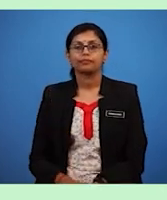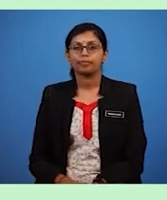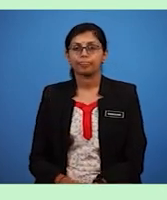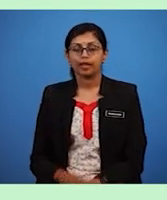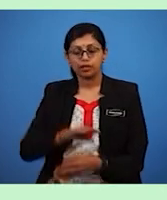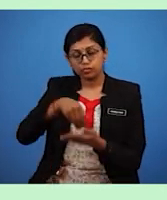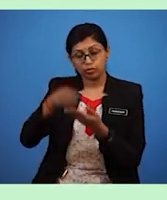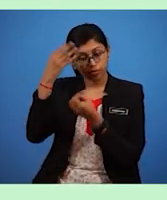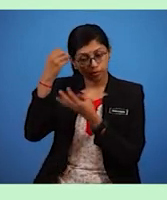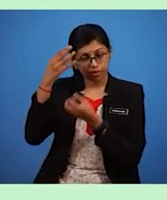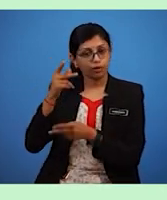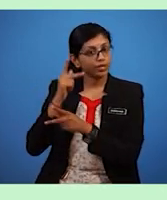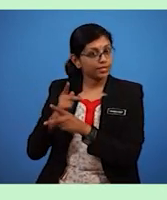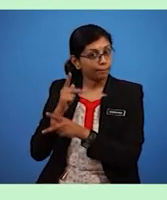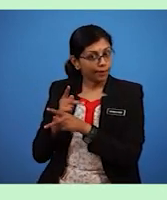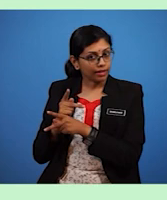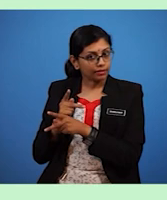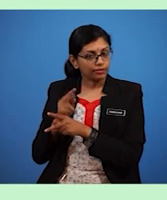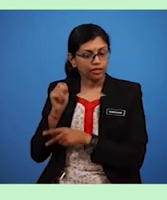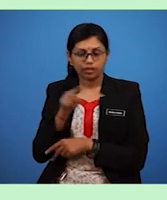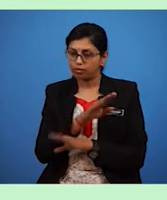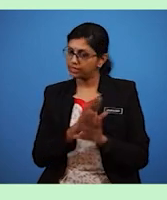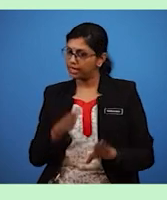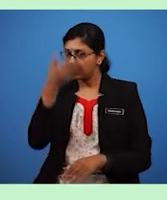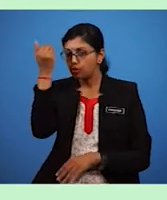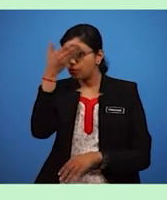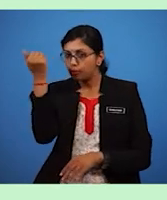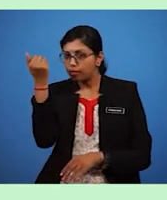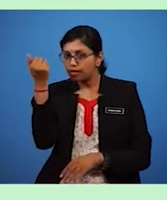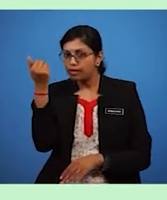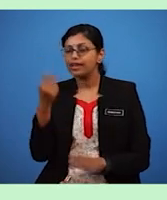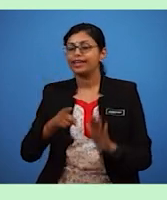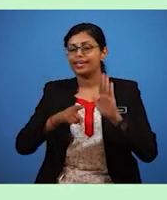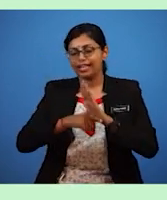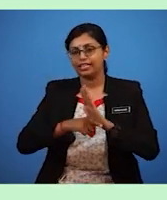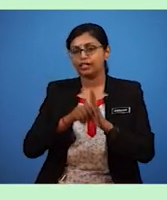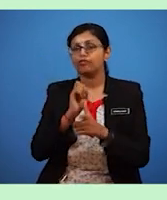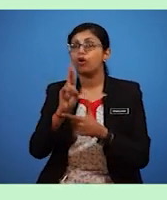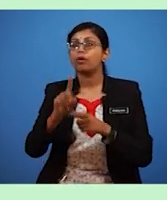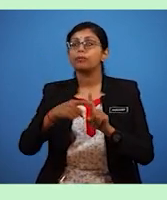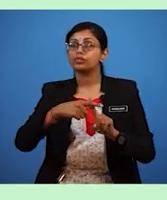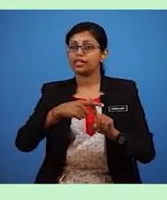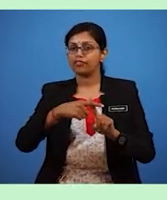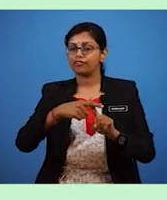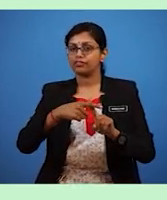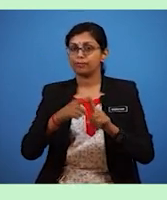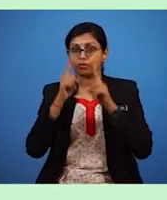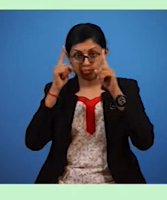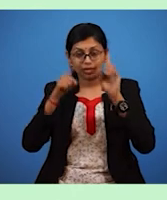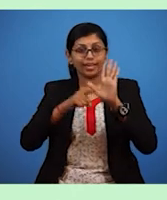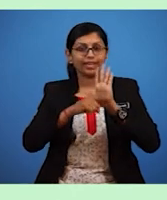maklumat ini supaya kita tidak lupa tanda negatif di hadapan